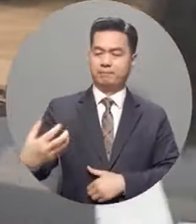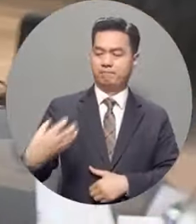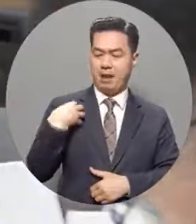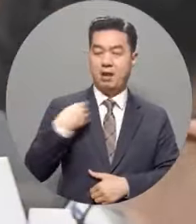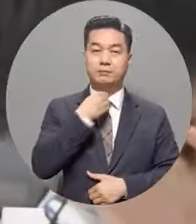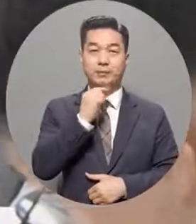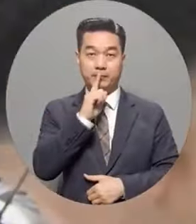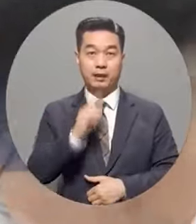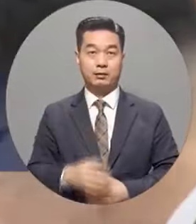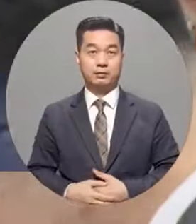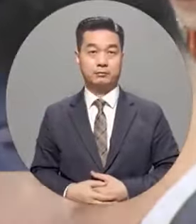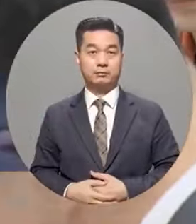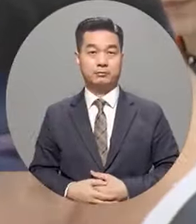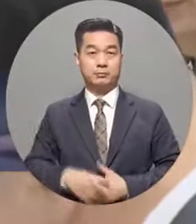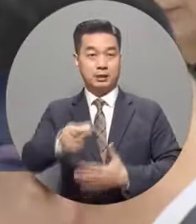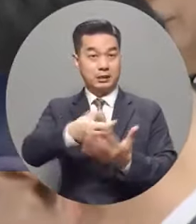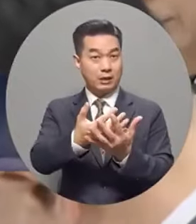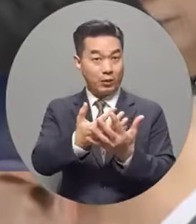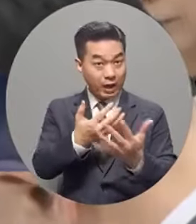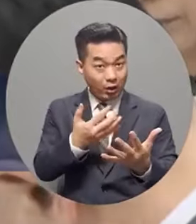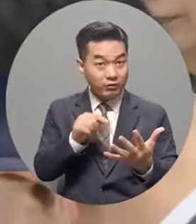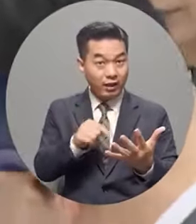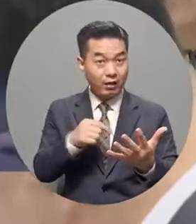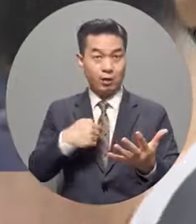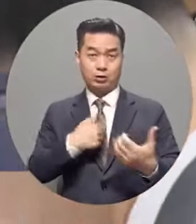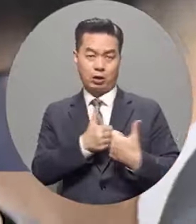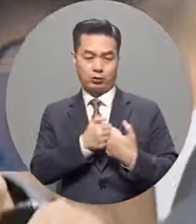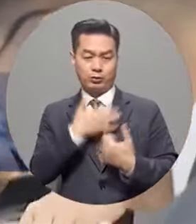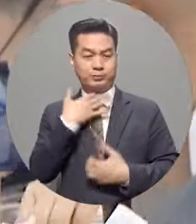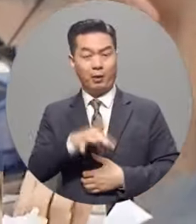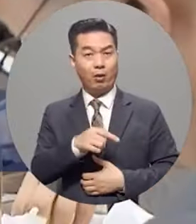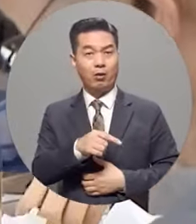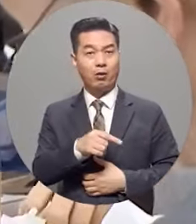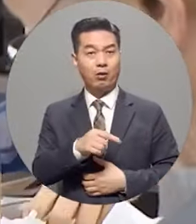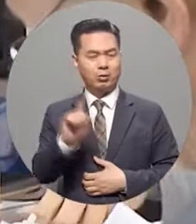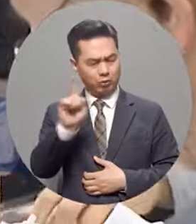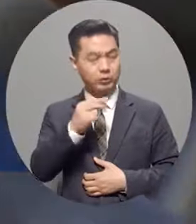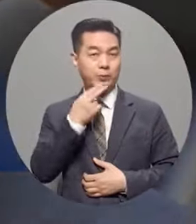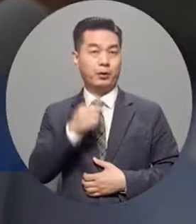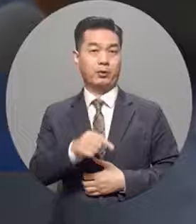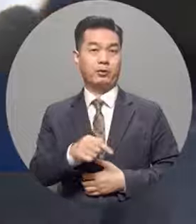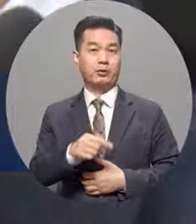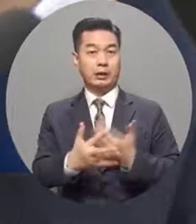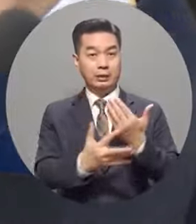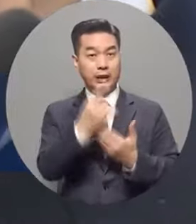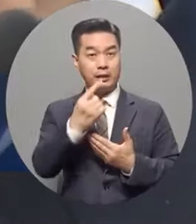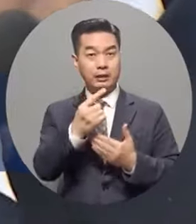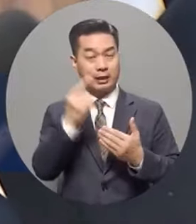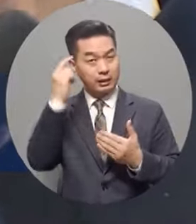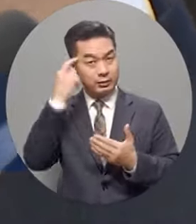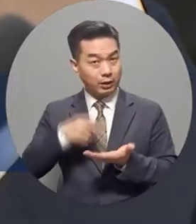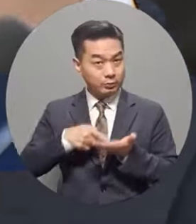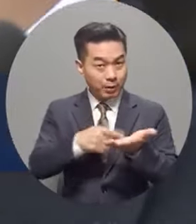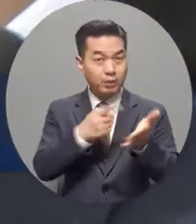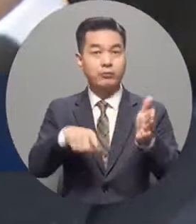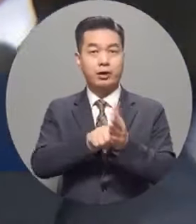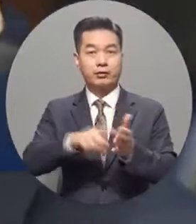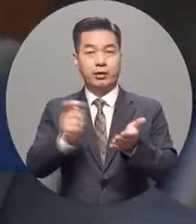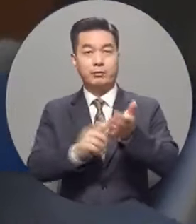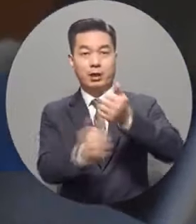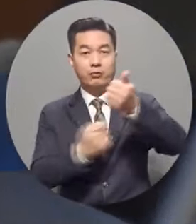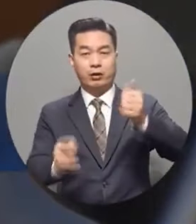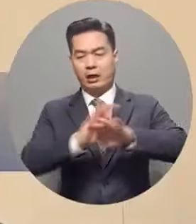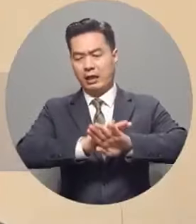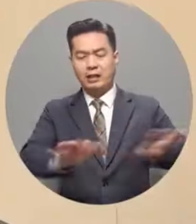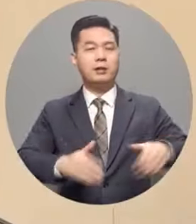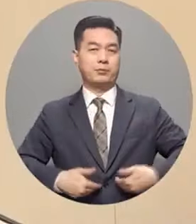나섰습니다. 기자회견 자체도 저하고 논의된 바가 전혀 없습니다. 단일된 목소리를 내기 위해서 비대위가 해체돼야